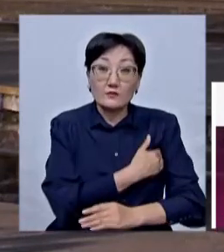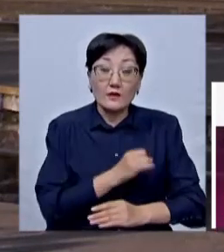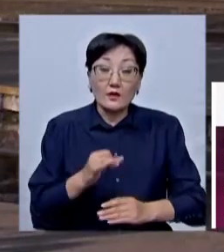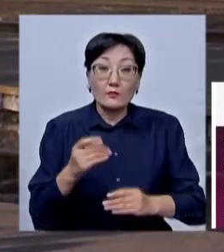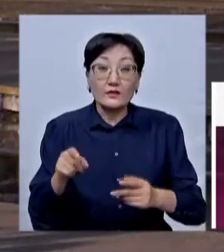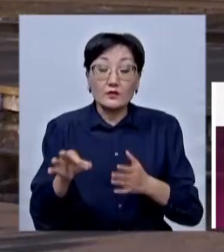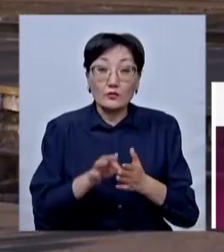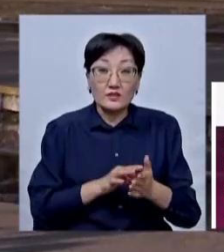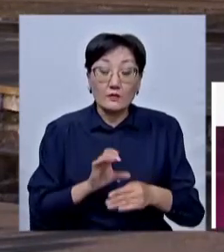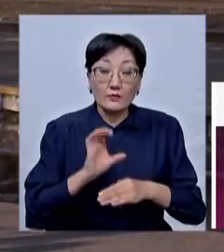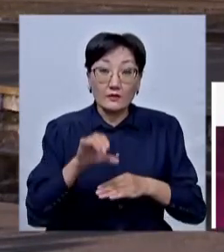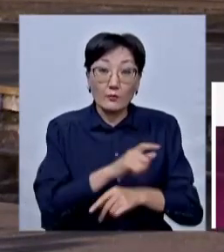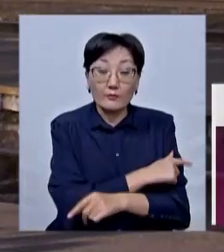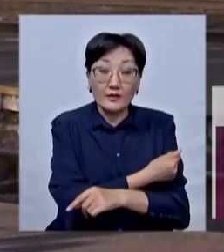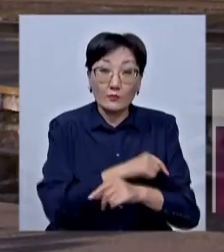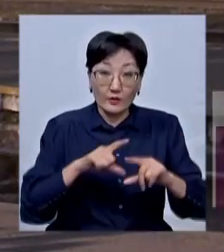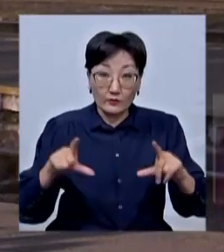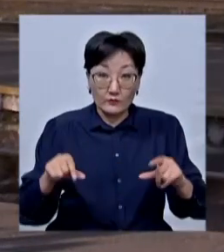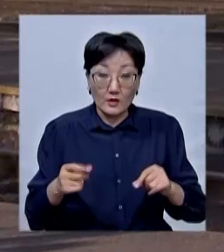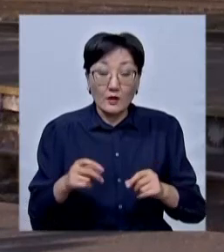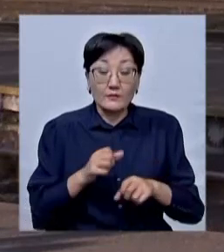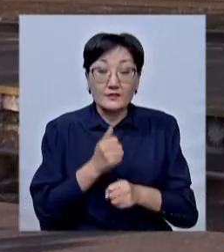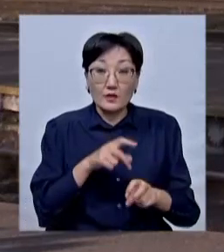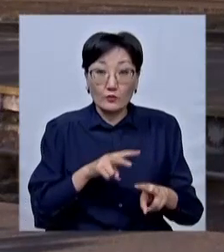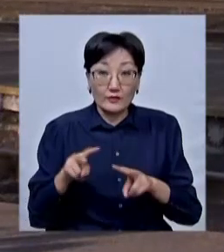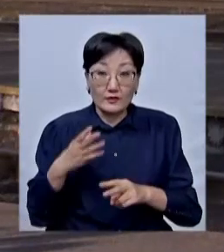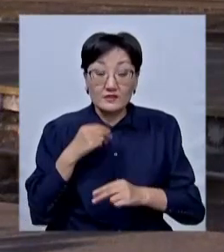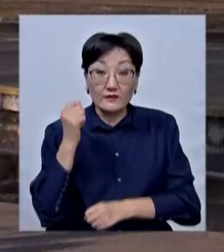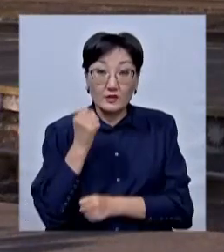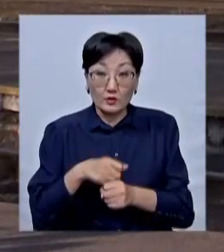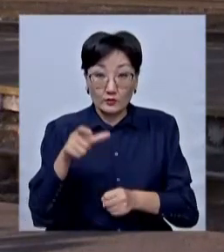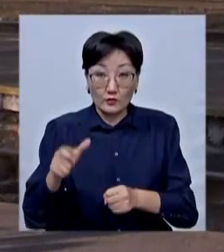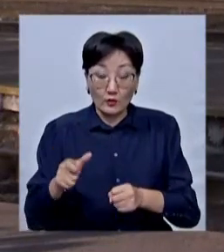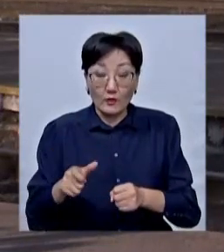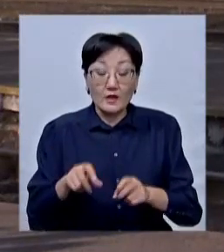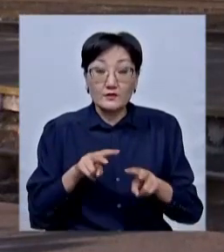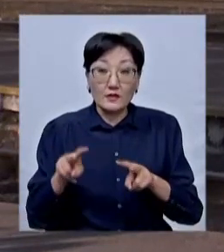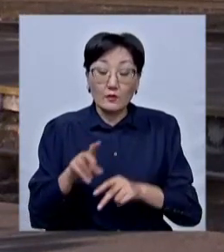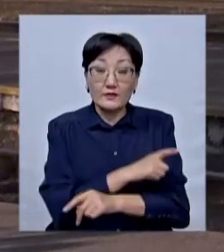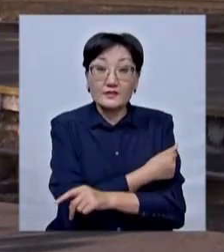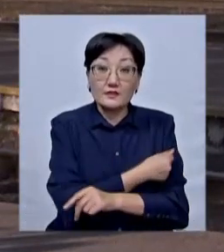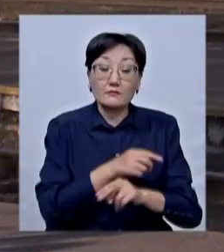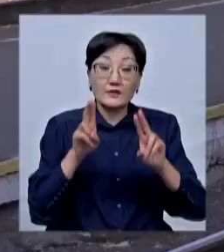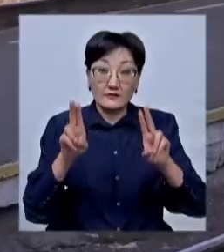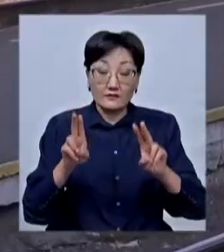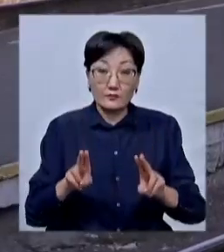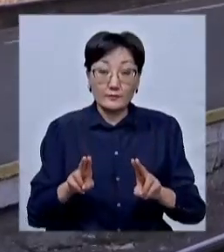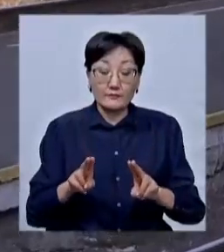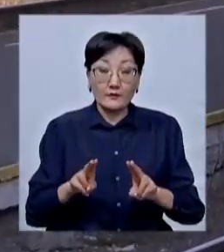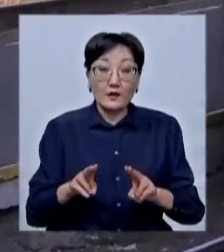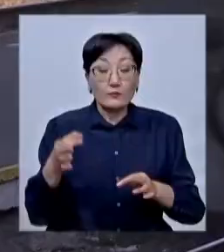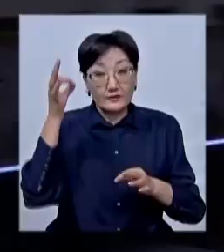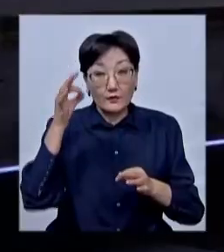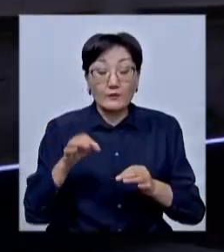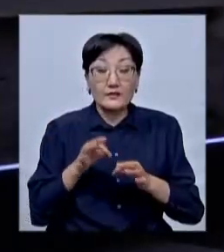его тут же отправляем в медпункт. Строго контролируем и своих сотрудников на предмет соблюдения санитарных правил. К